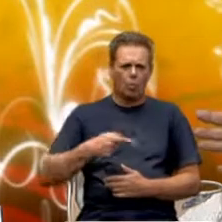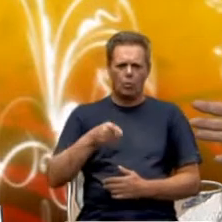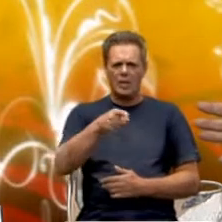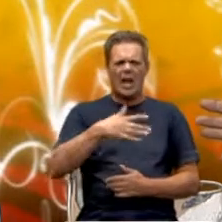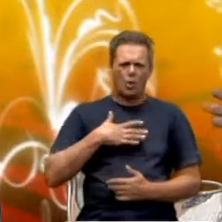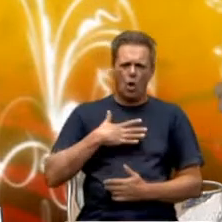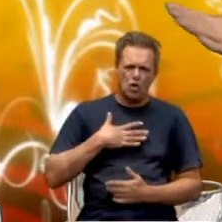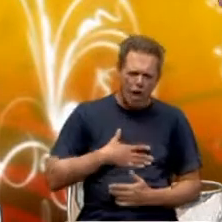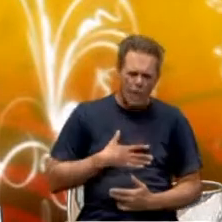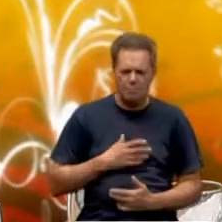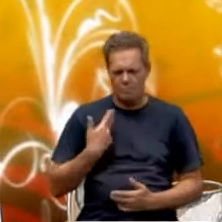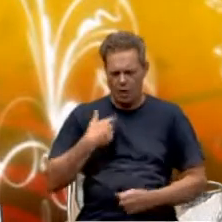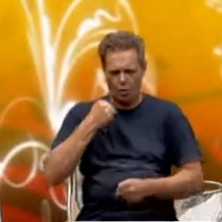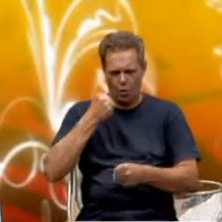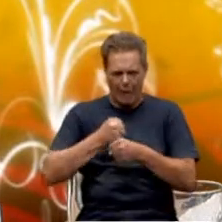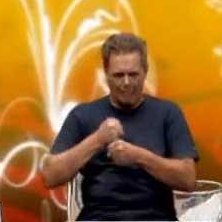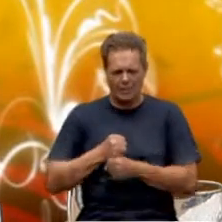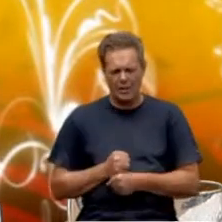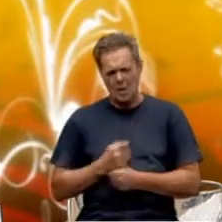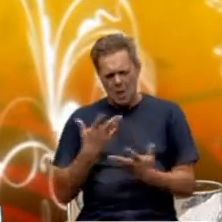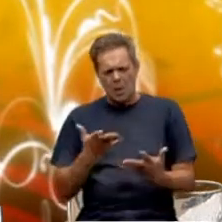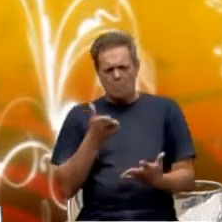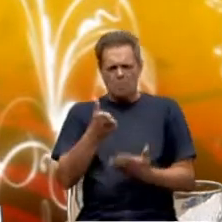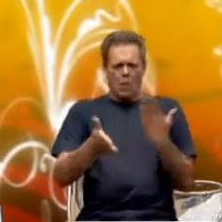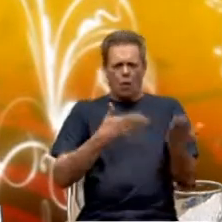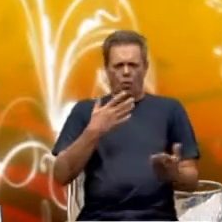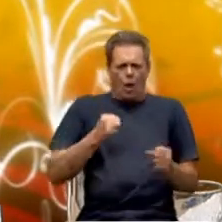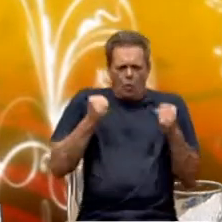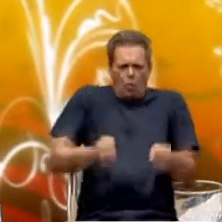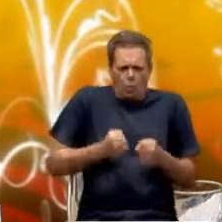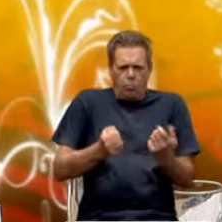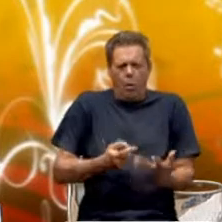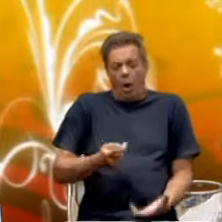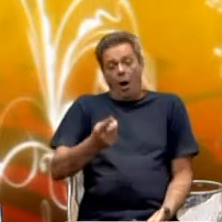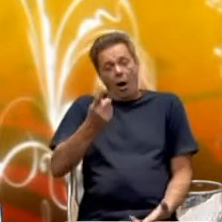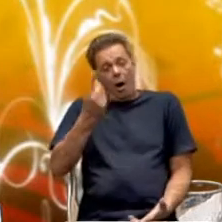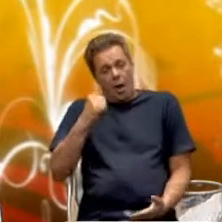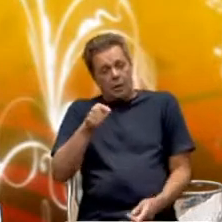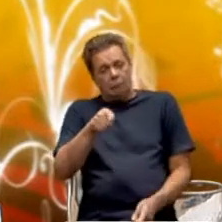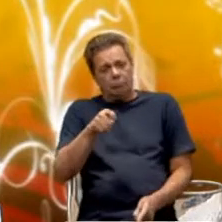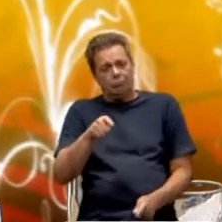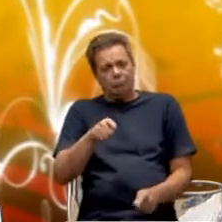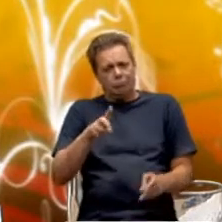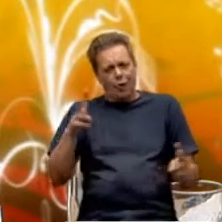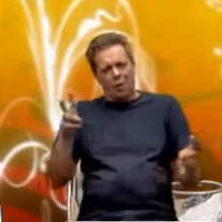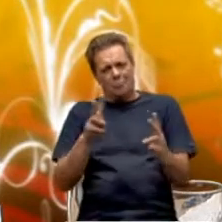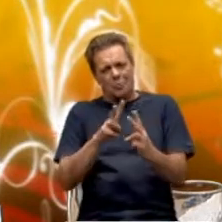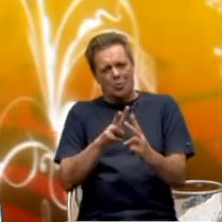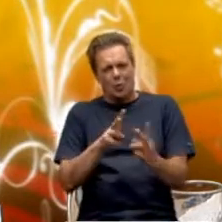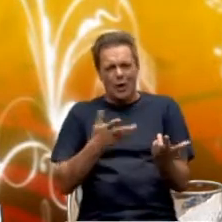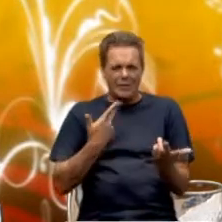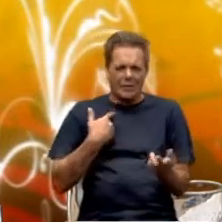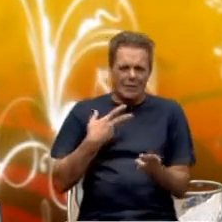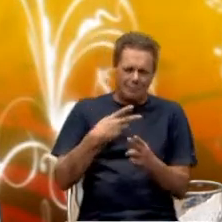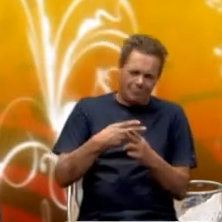ću učiniti. Mislim, to je malo onako jako grubo što sam sad rekla, ali to je to suočavanje. Vi ste rekli da je to